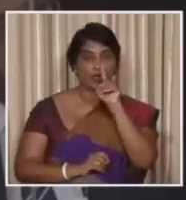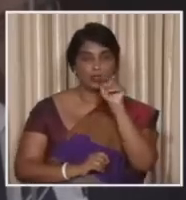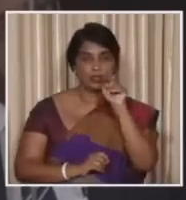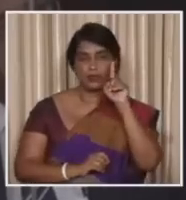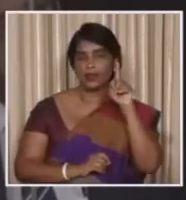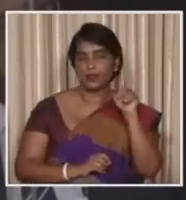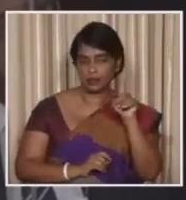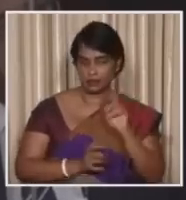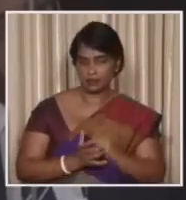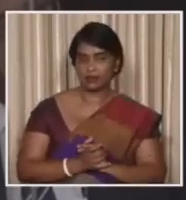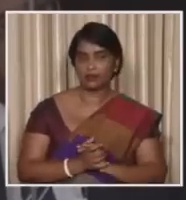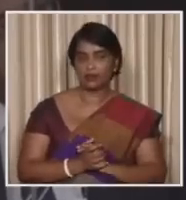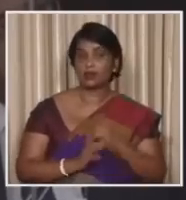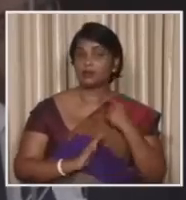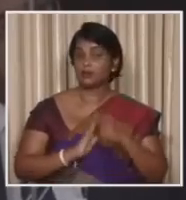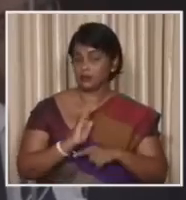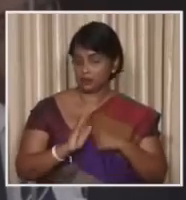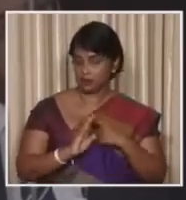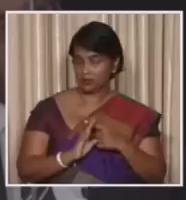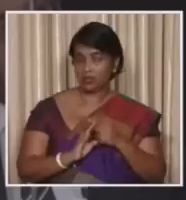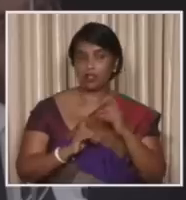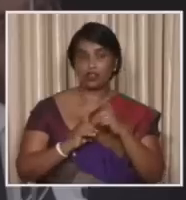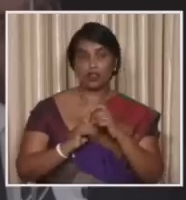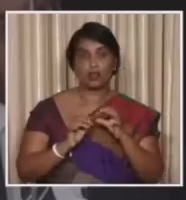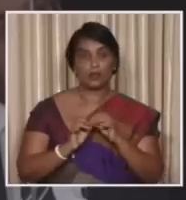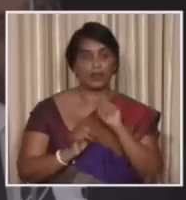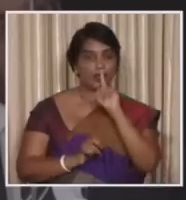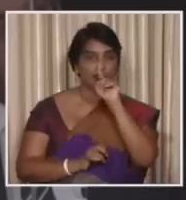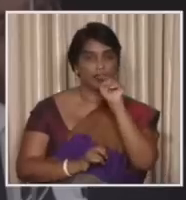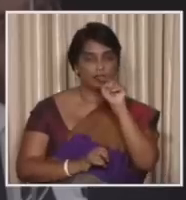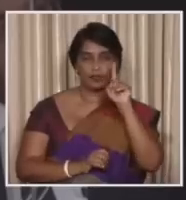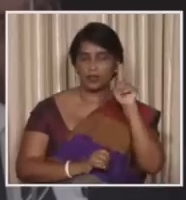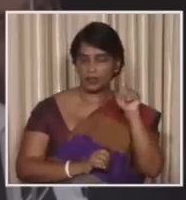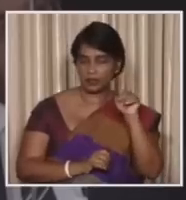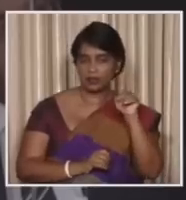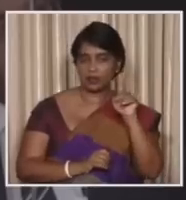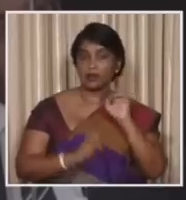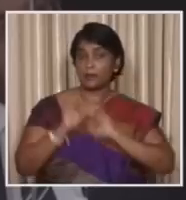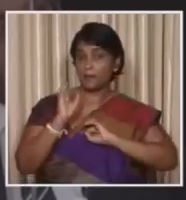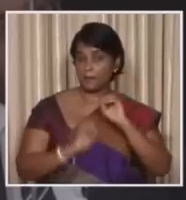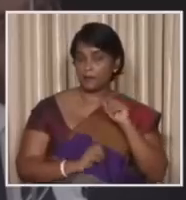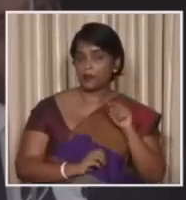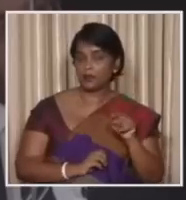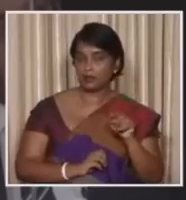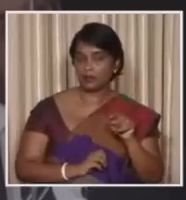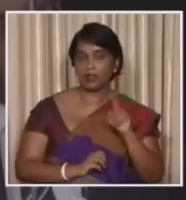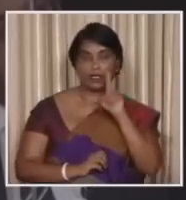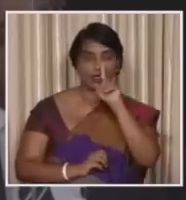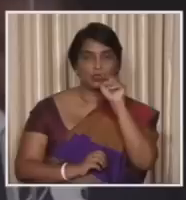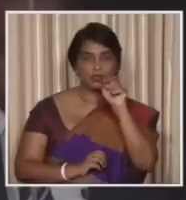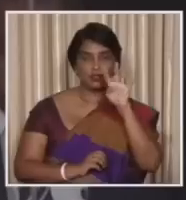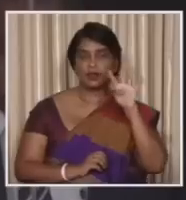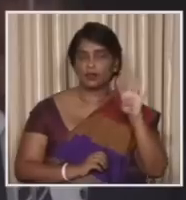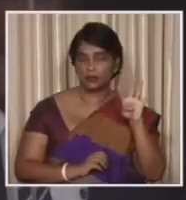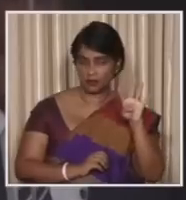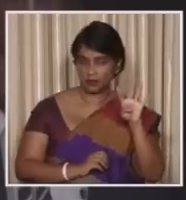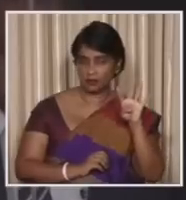एकाई श्रीलंका डॉलर बिलियन एकाई दसम एकाई प्रतिशत एकाई दशम